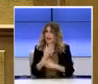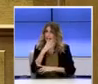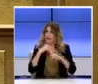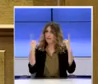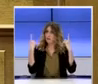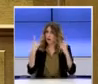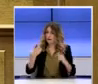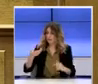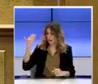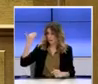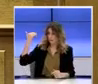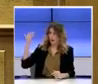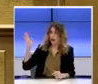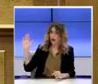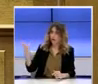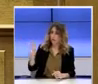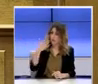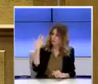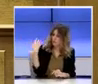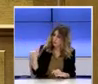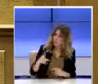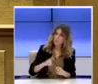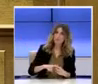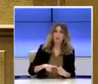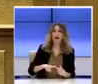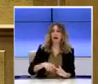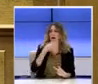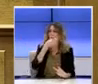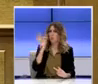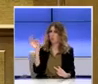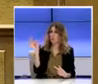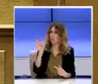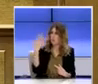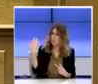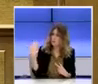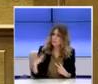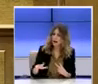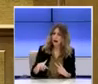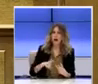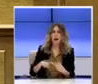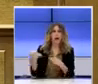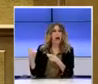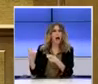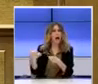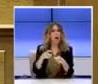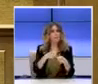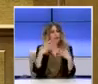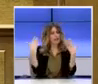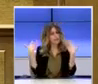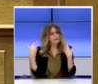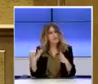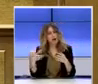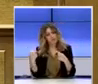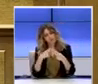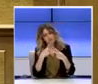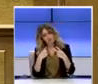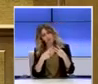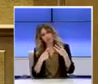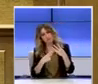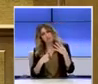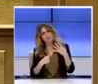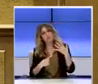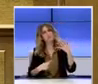έχετε συκοφαντήσει, έχετε απειλήσει, έχετε υποβαθμίσει συστηματικά τα τελευταία χρόνια